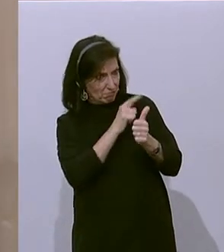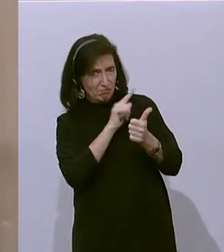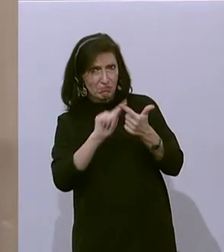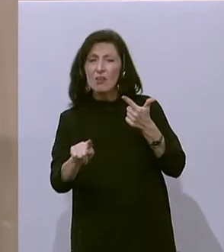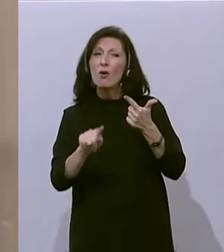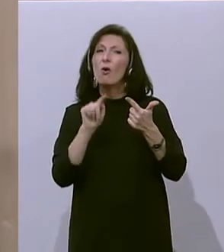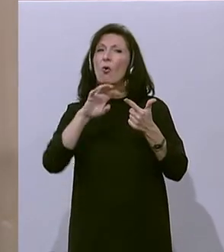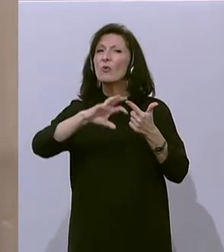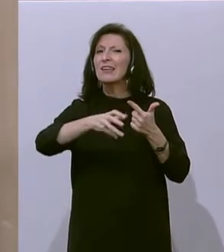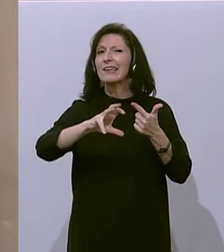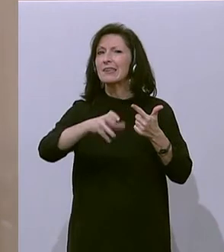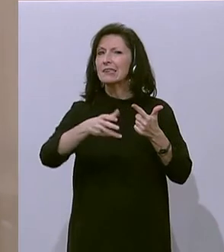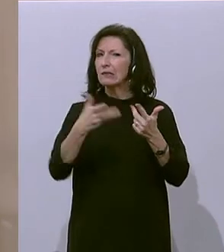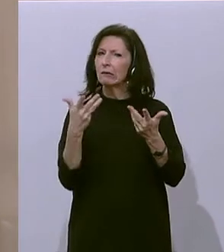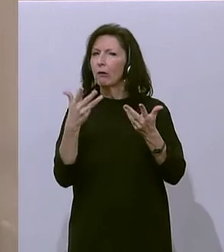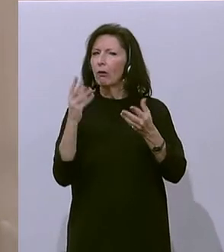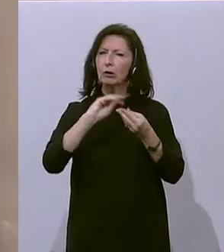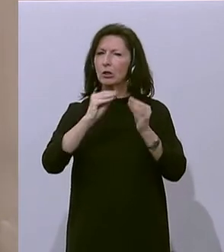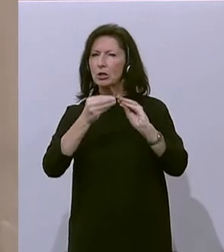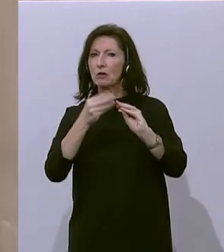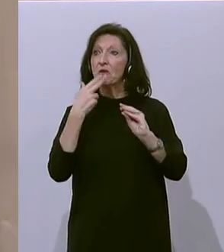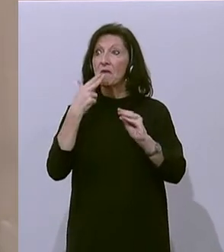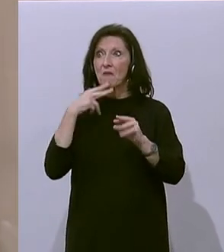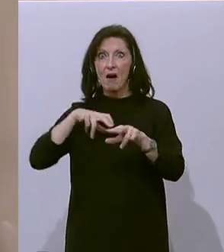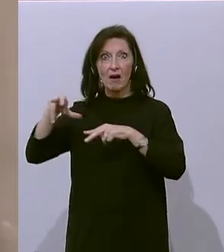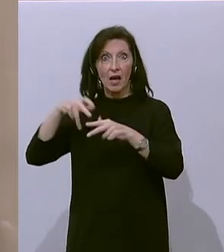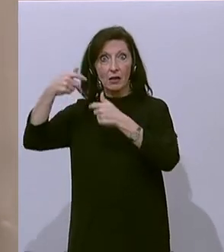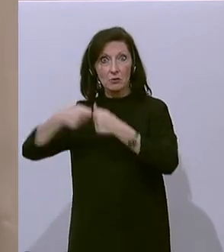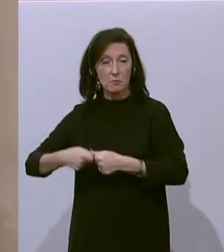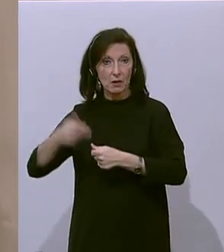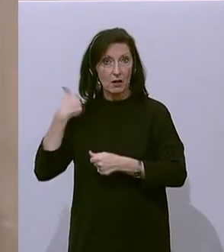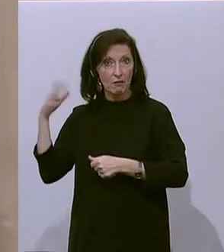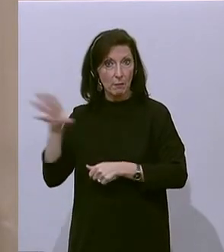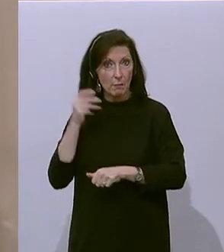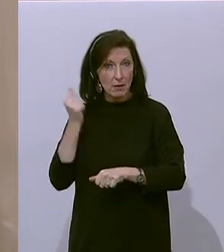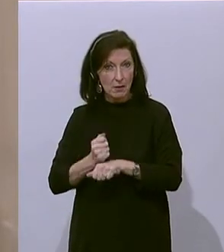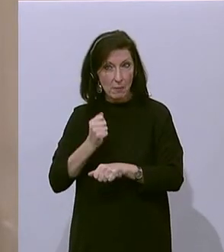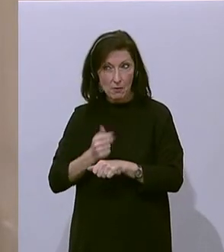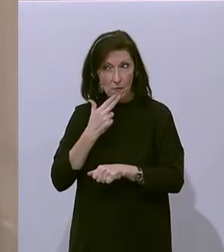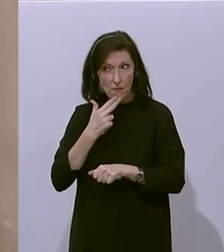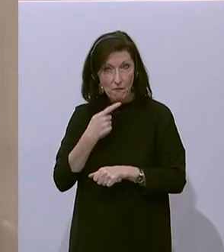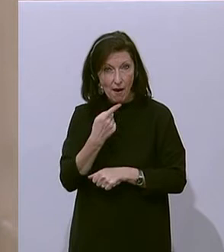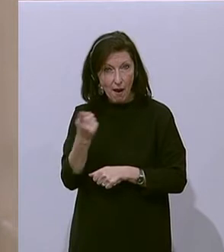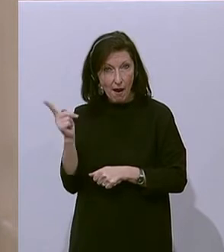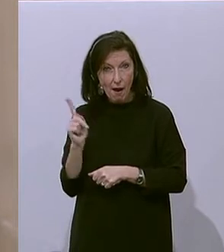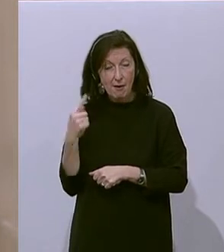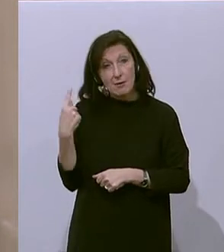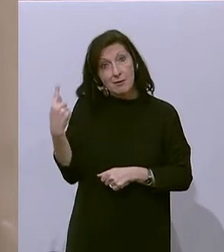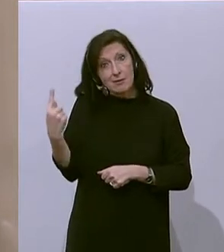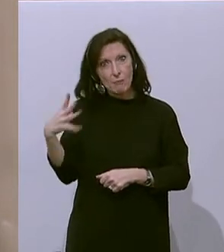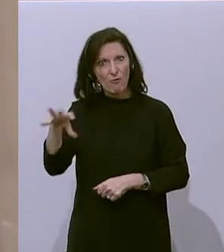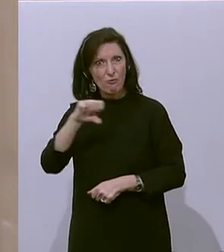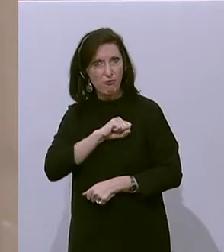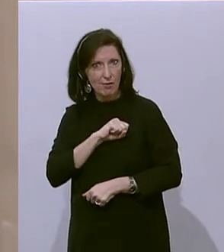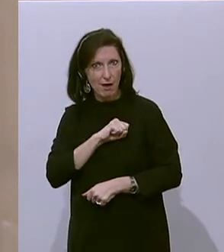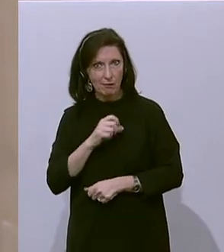bei diesem Casino-Deal denn mitgespielt und haben sie diesen Deal sogar ganz bewusst befördert,